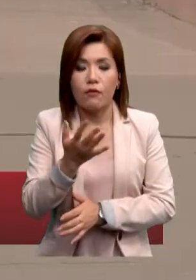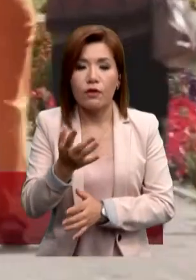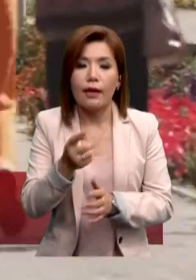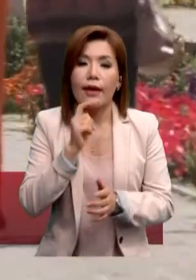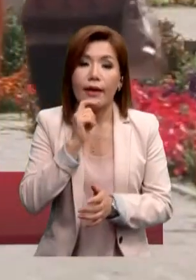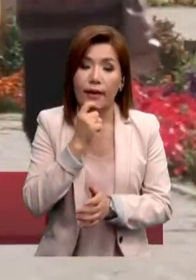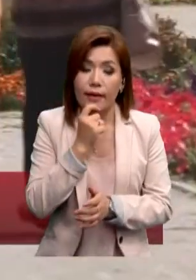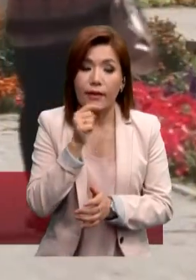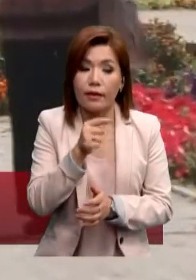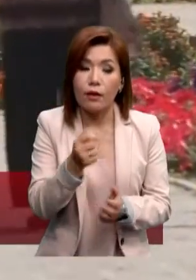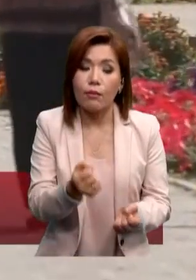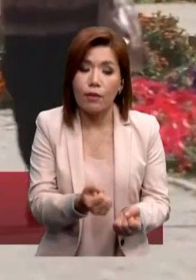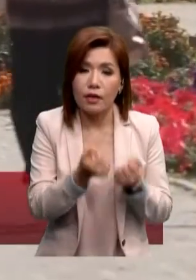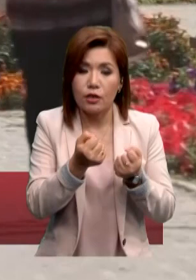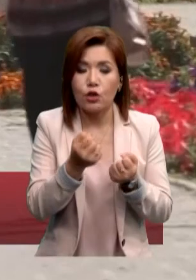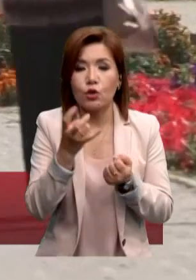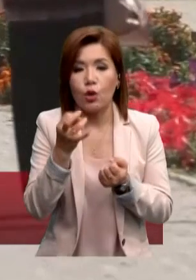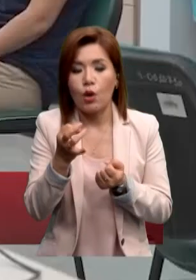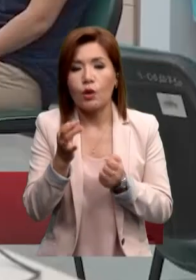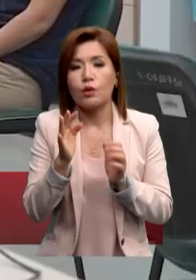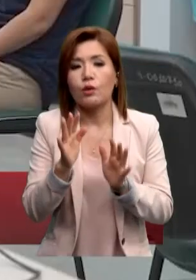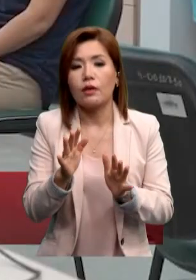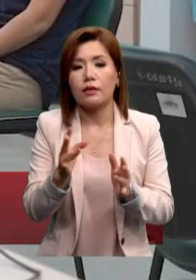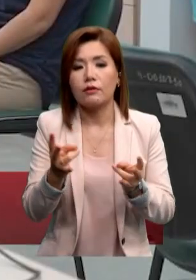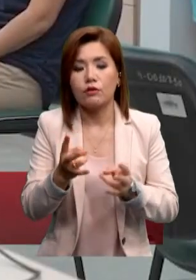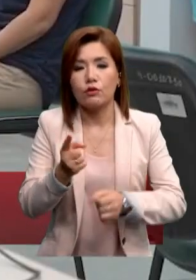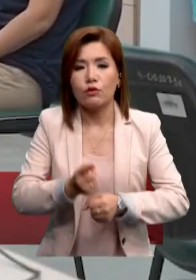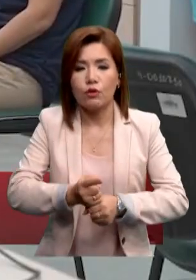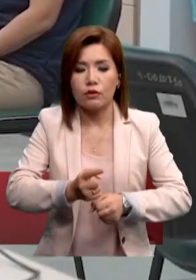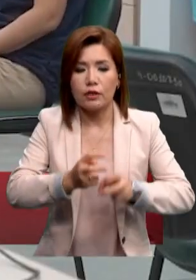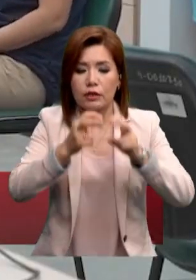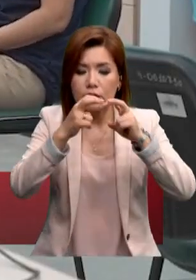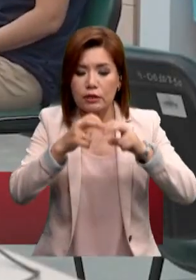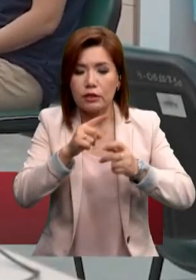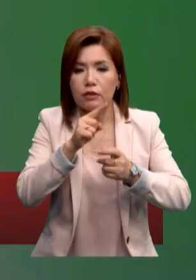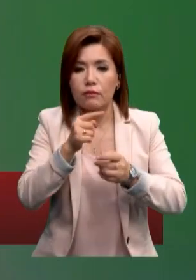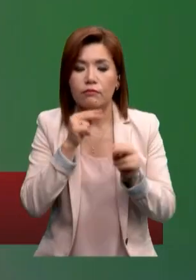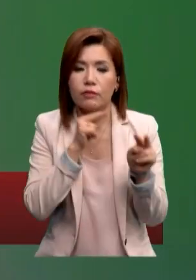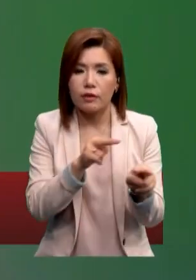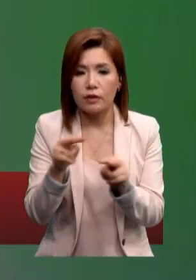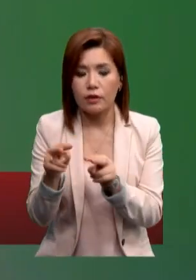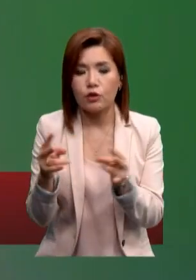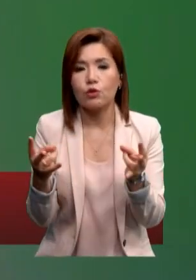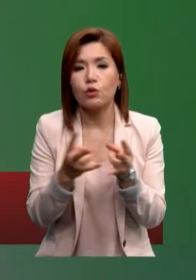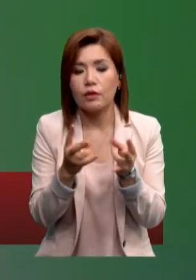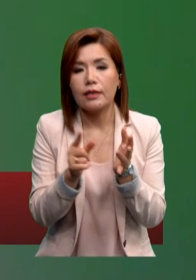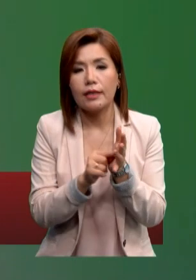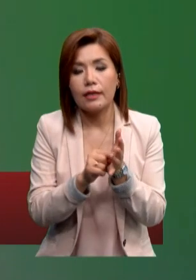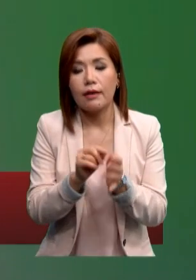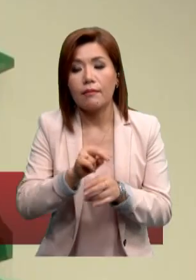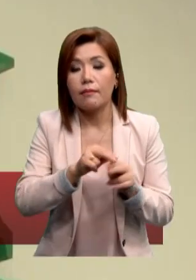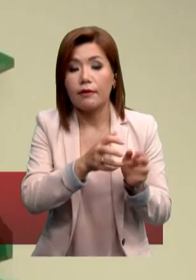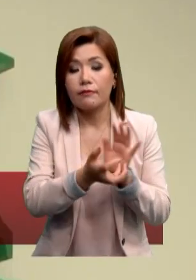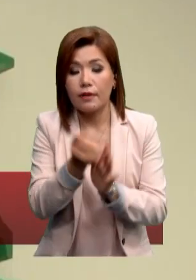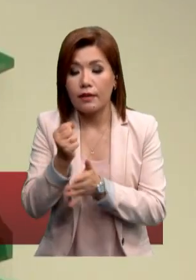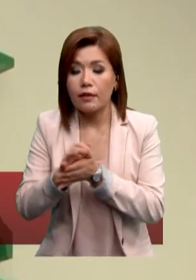поддерживают такой инициативу но с одной оговоркой необходимы жёсткий технический регламент по которому будут взыматься инвестироваться пенсионные